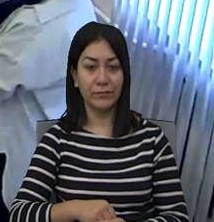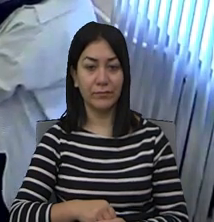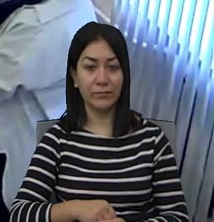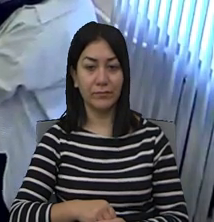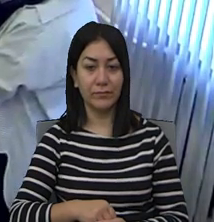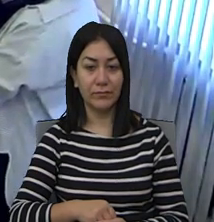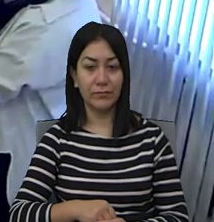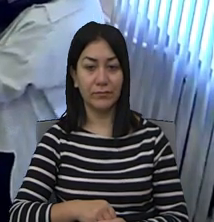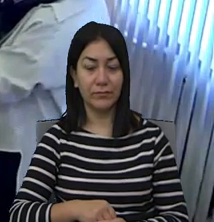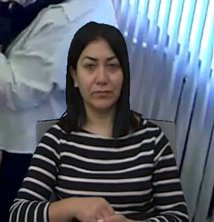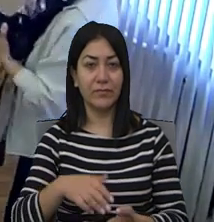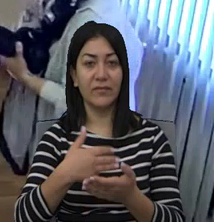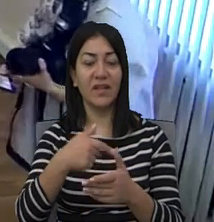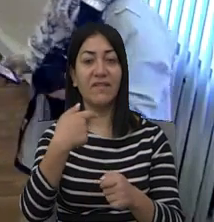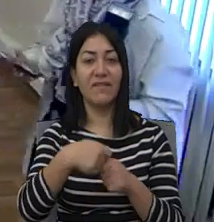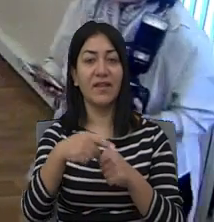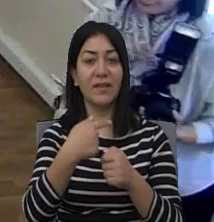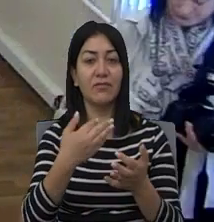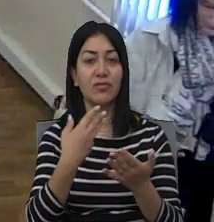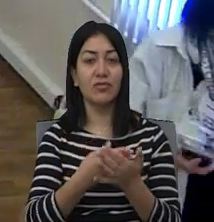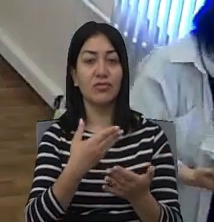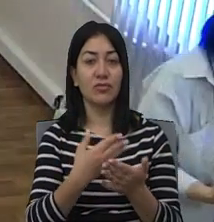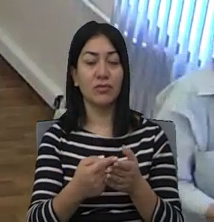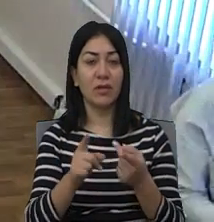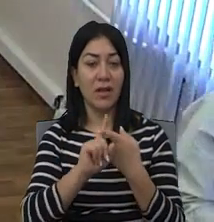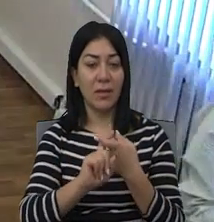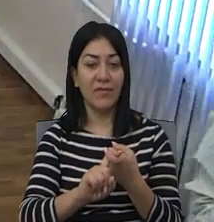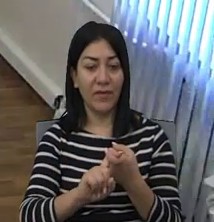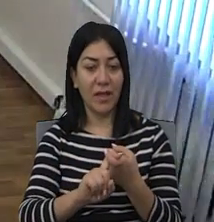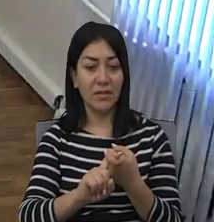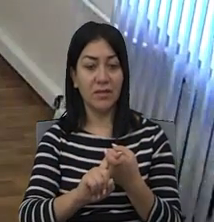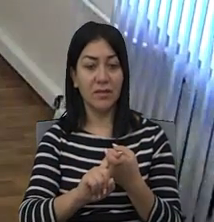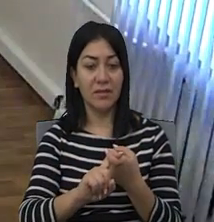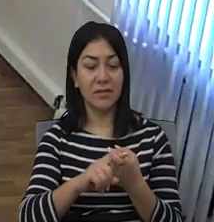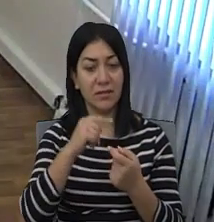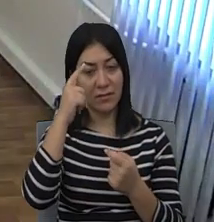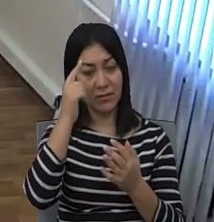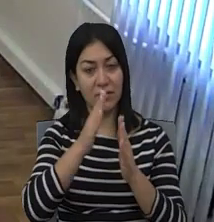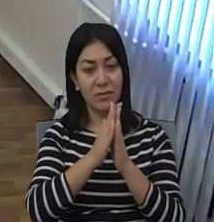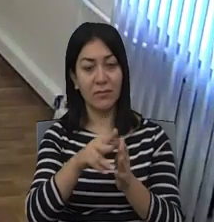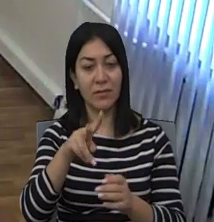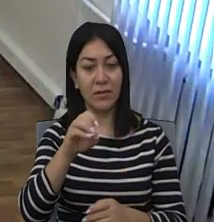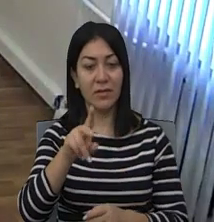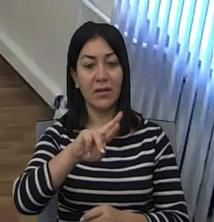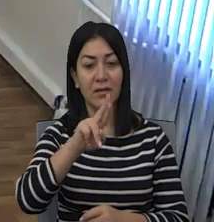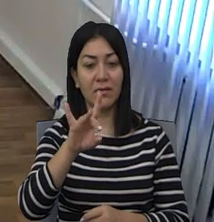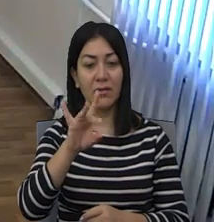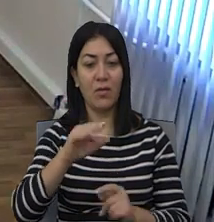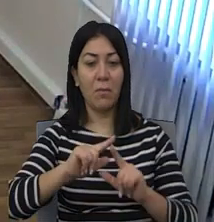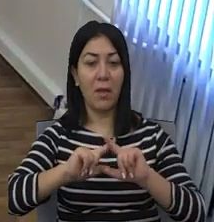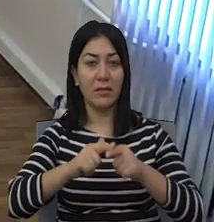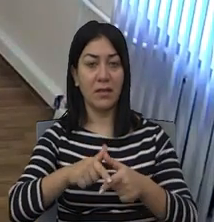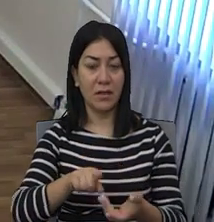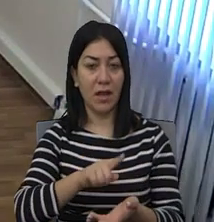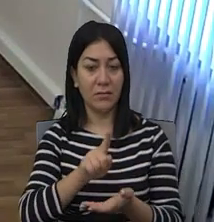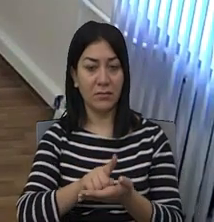probably know. Ֆինանսավորման գումարի հետ կապված պետք է ճշտենք, այժմ խնդրեմ պարոն Լեյրոին այդ հարցին պատասխանել. Yeah, the